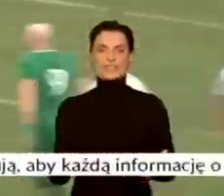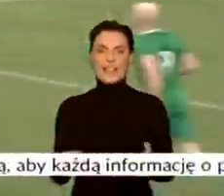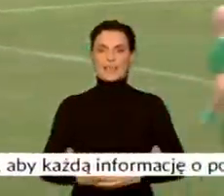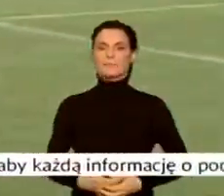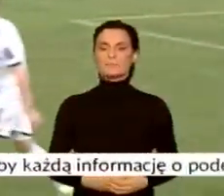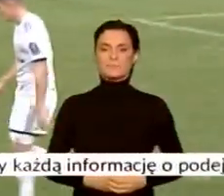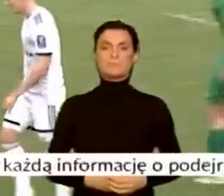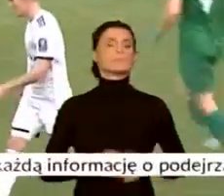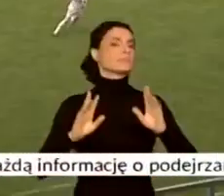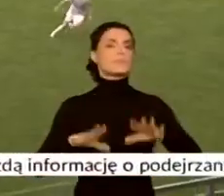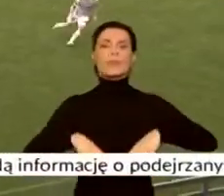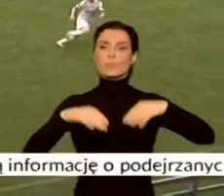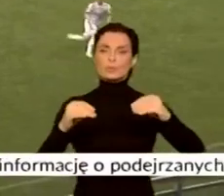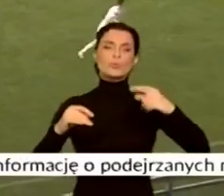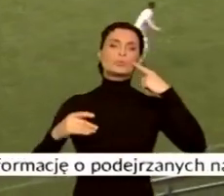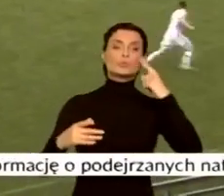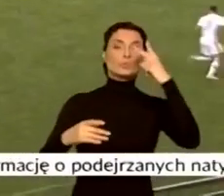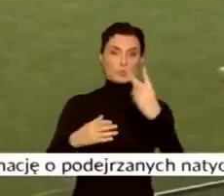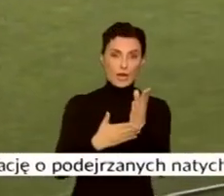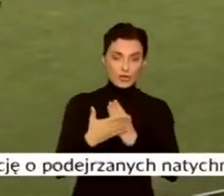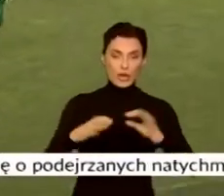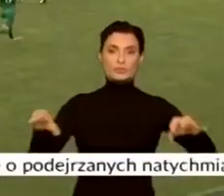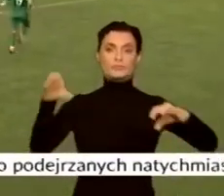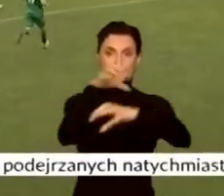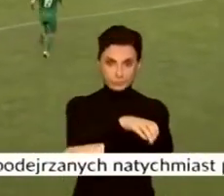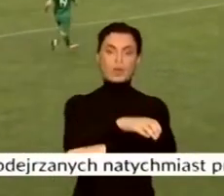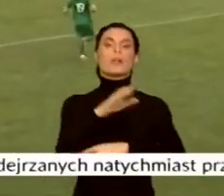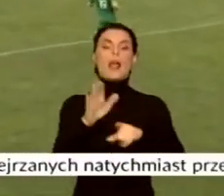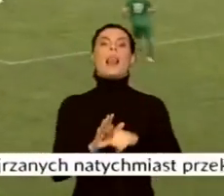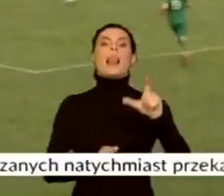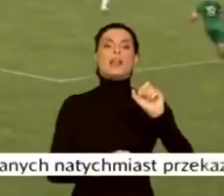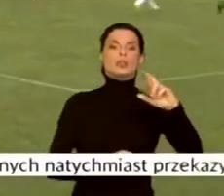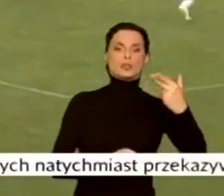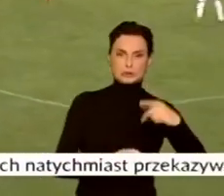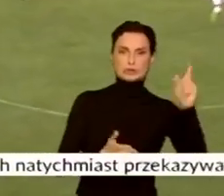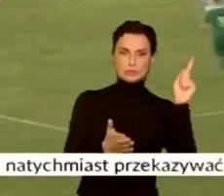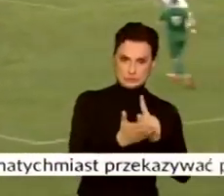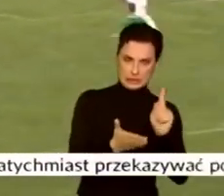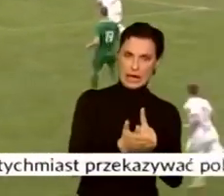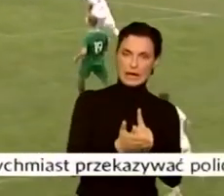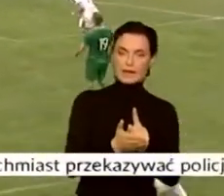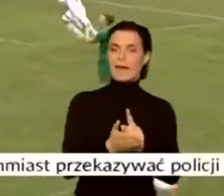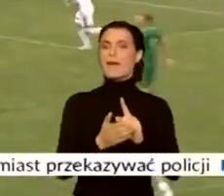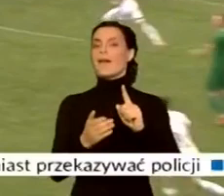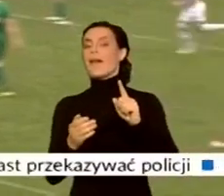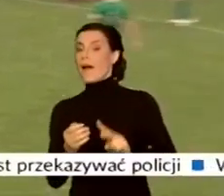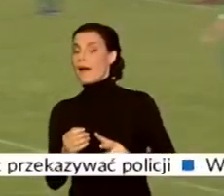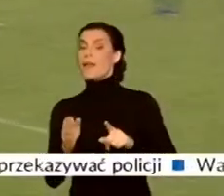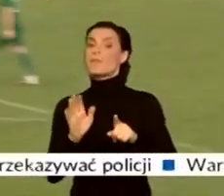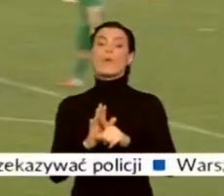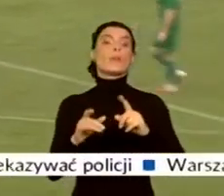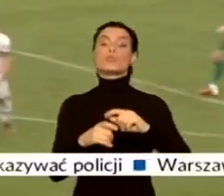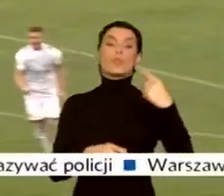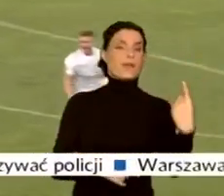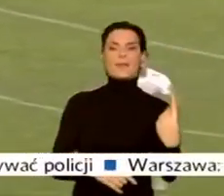Maciejewski. Na początku drugiej części meczu legioniści wyrównali po bramce Mikołaja Neumana. Więcej bramek w tym spotkaniu